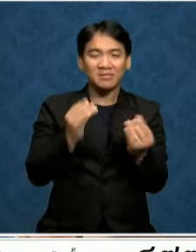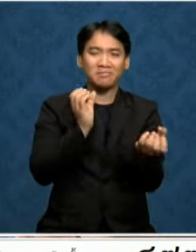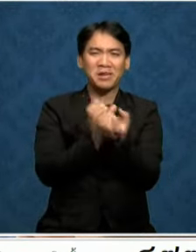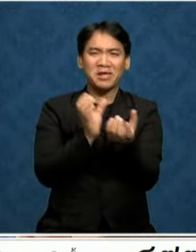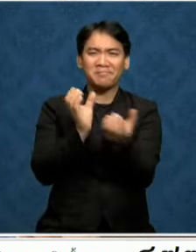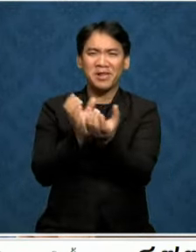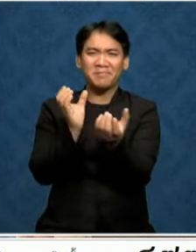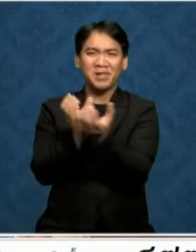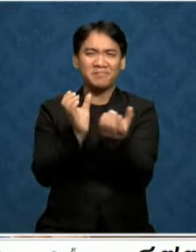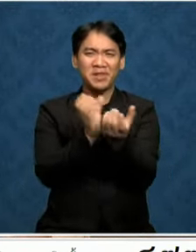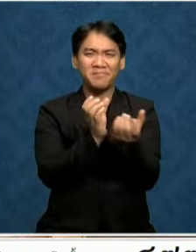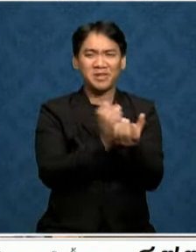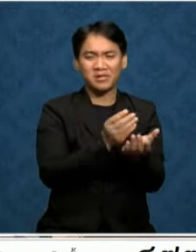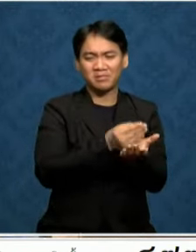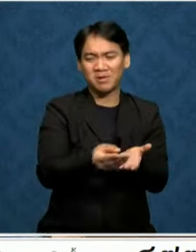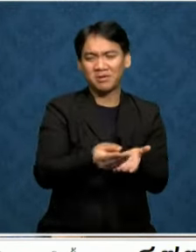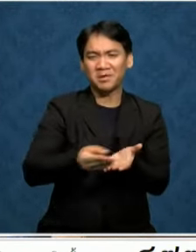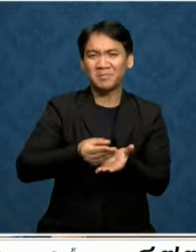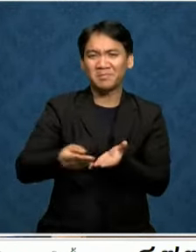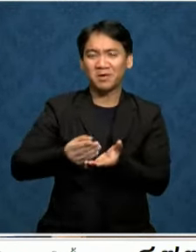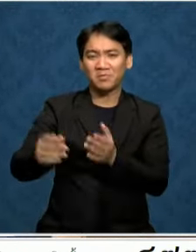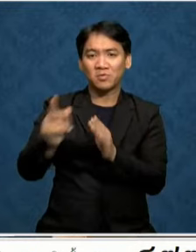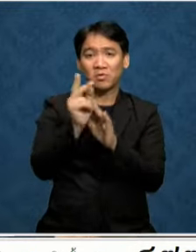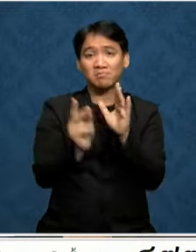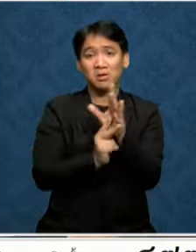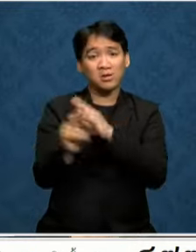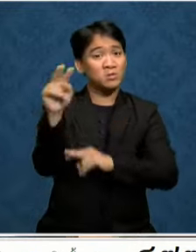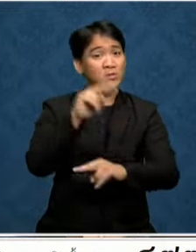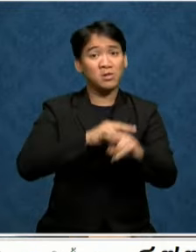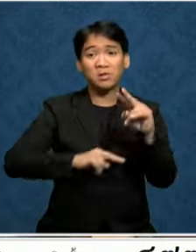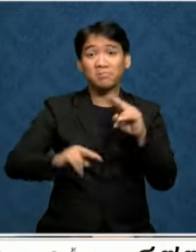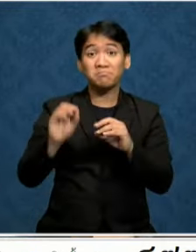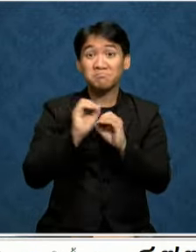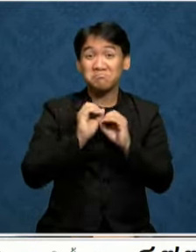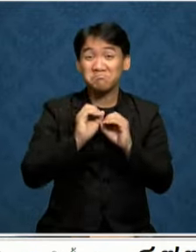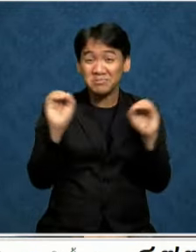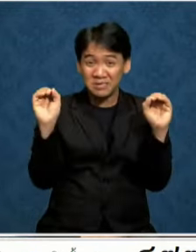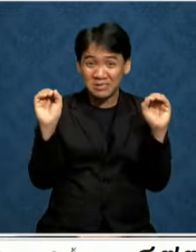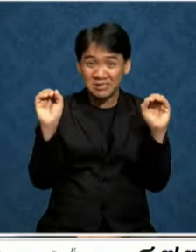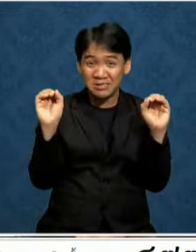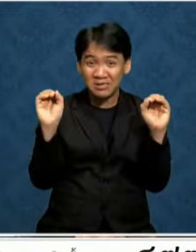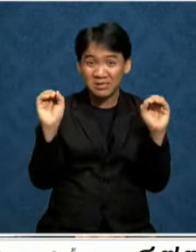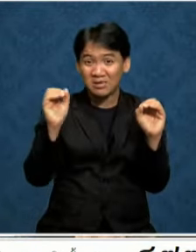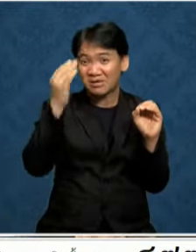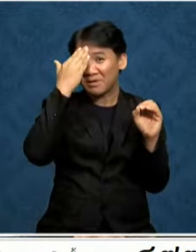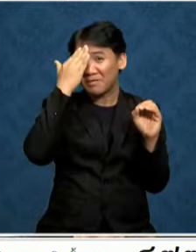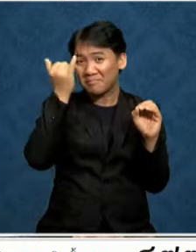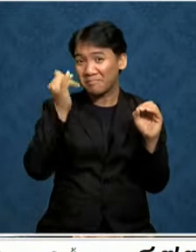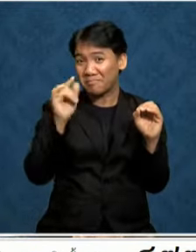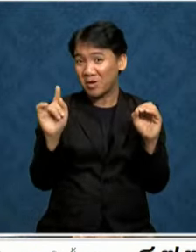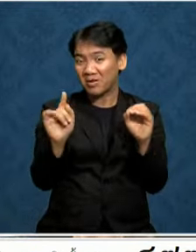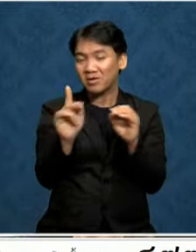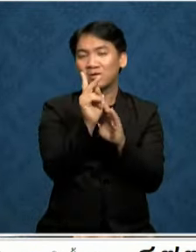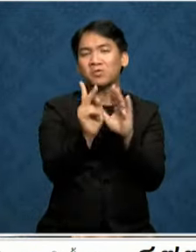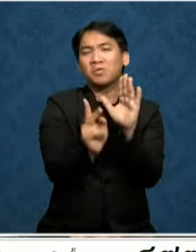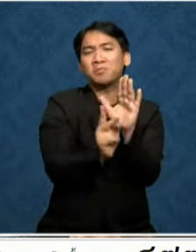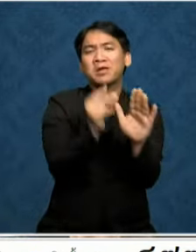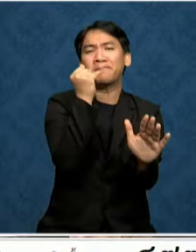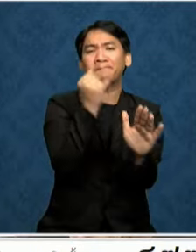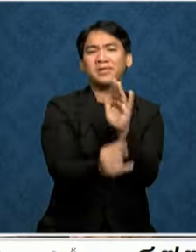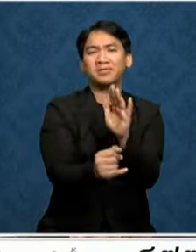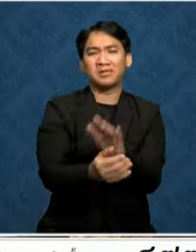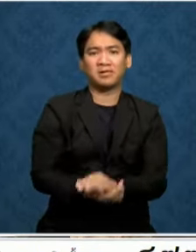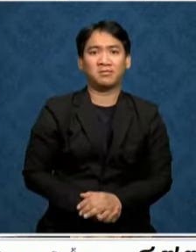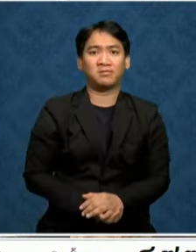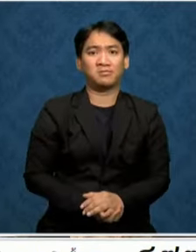ตกแยกมากกว่าเรื่องหนังโป๊ด้วยซ้ำเพราะอะไรอะครับเพราะมันผิดกฎหมายครับแล้วรัฐไทยรับไม่ได้ครับถ้าบอกว่าเรามาตั้งหน่วยงาน